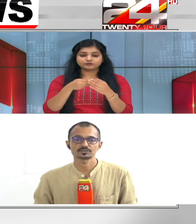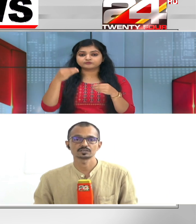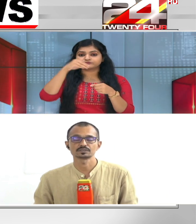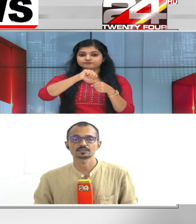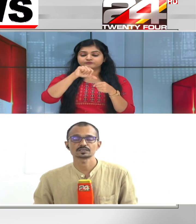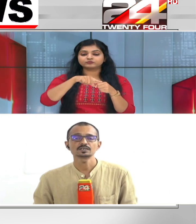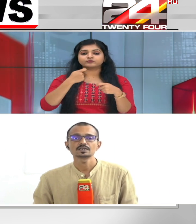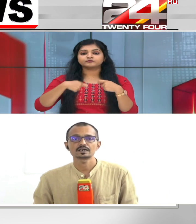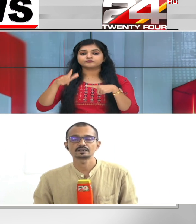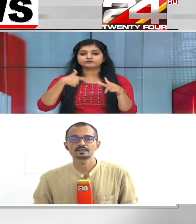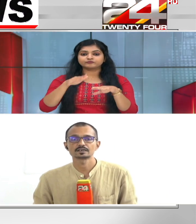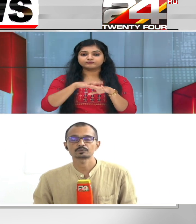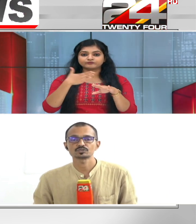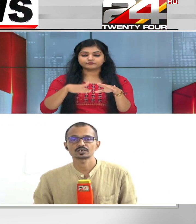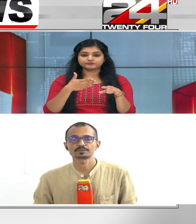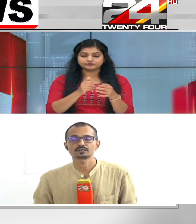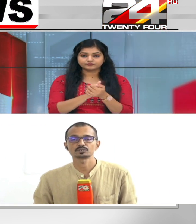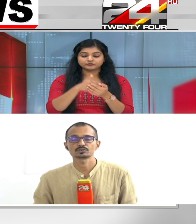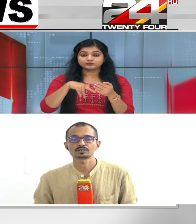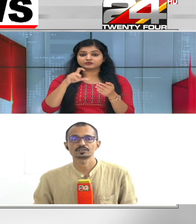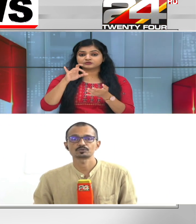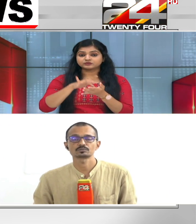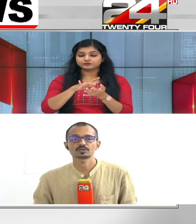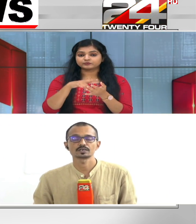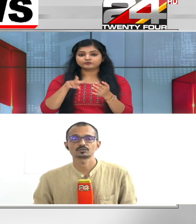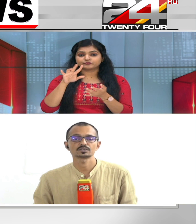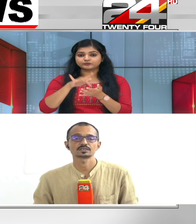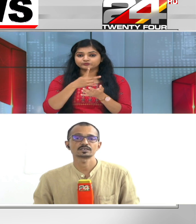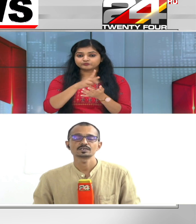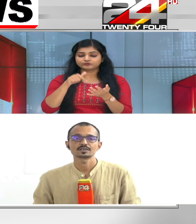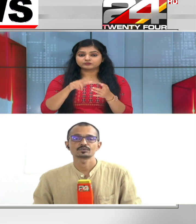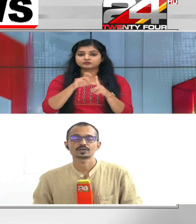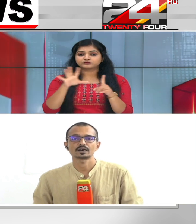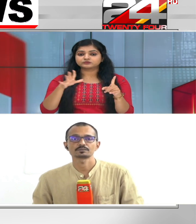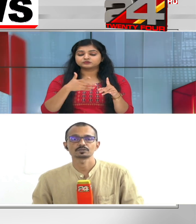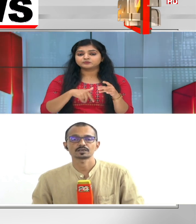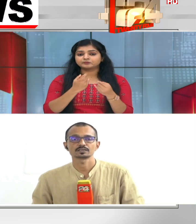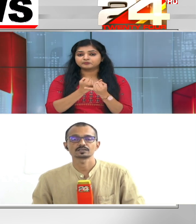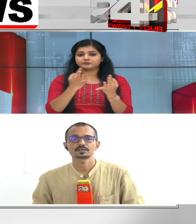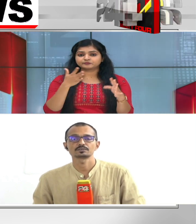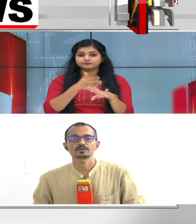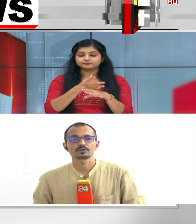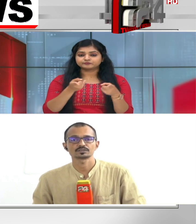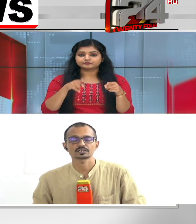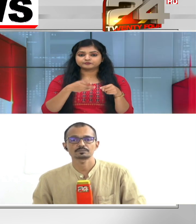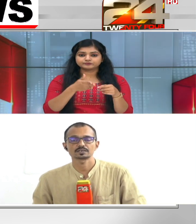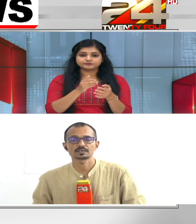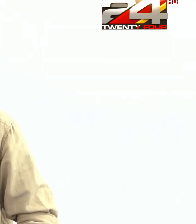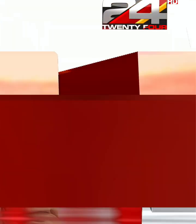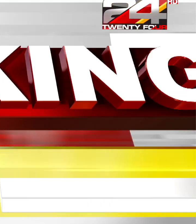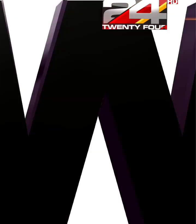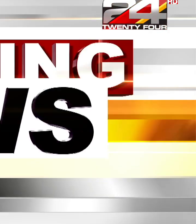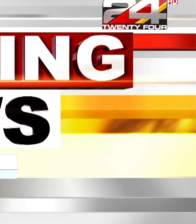അവർ ചെയ്തു വന്നിരുന്നത്. ആ രീതിയിലാണ് ഇപ്പോൾ ചെങ്കൽപ്പേട്ടിലും അതുപോലെ തന്നെ വിഴിപ്പുരത്തും ഉണ്ടായ ഈ ദുരന്തത്തിന് ഒരു കാരണമെന്ന് പറയുന്നത്. എന്തായാലും ശക്തമായ